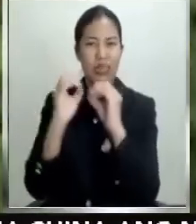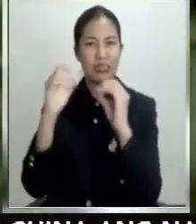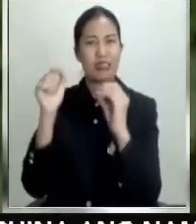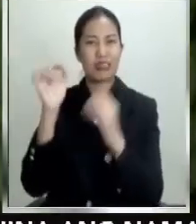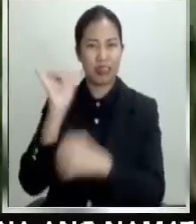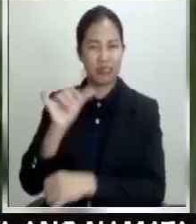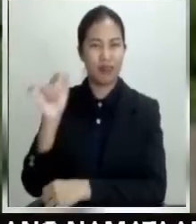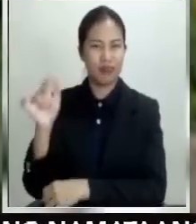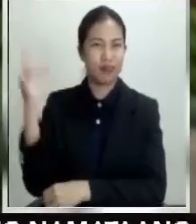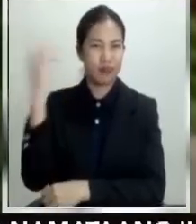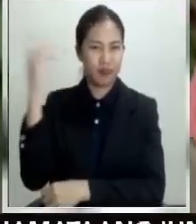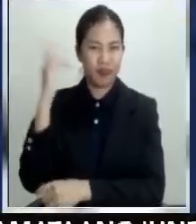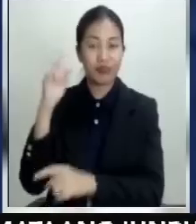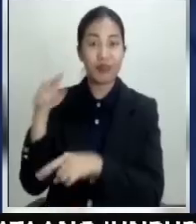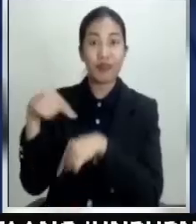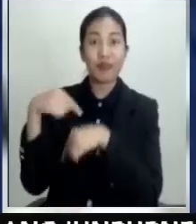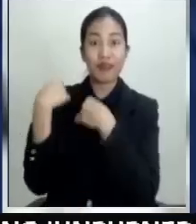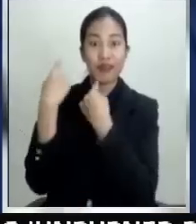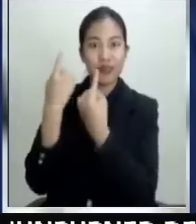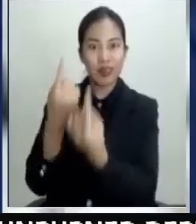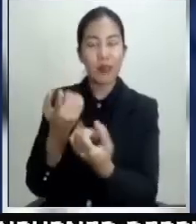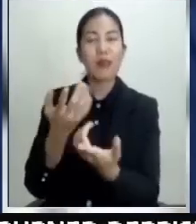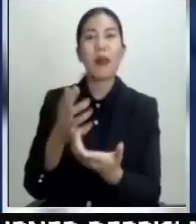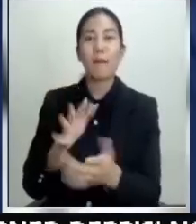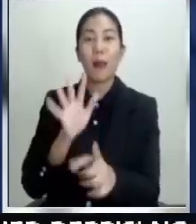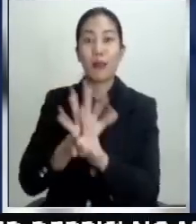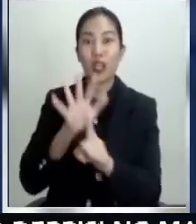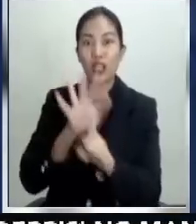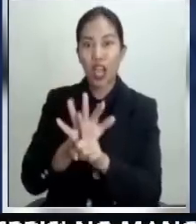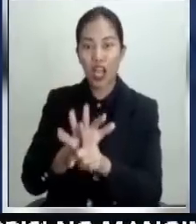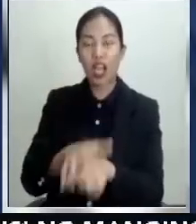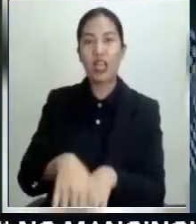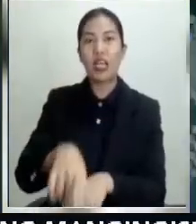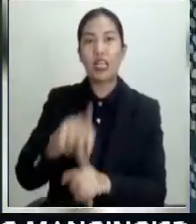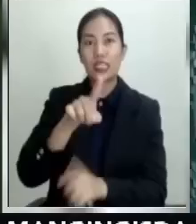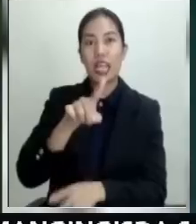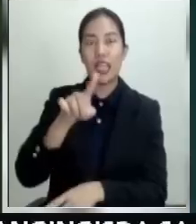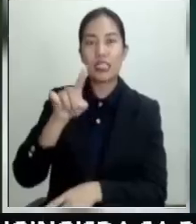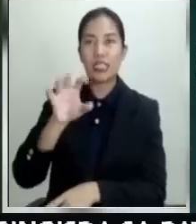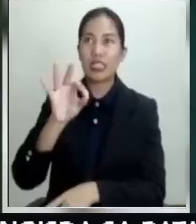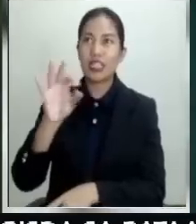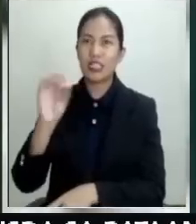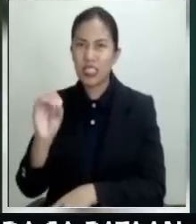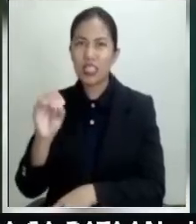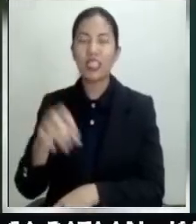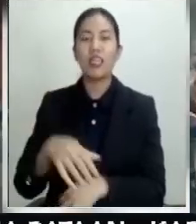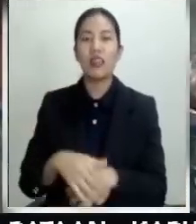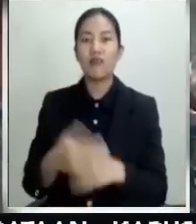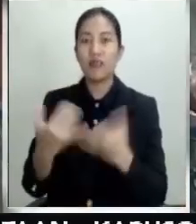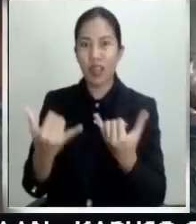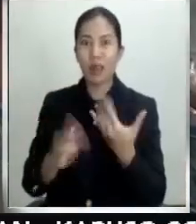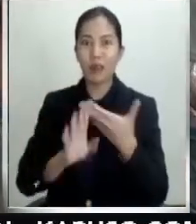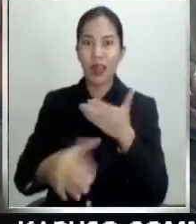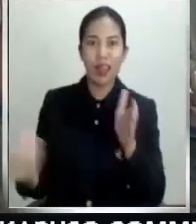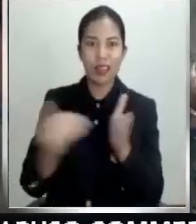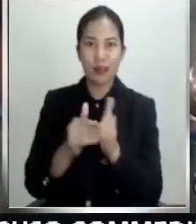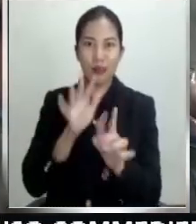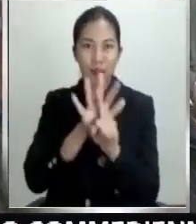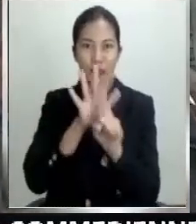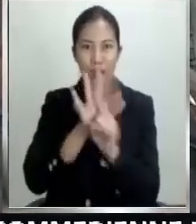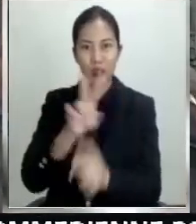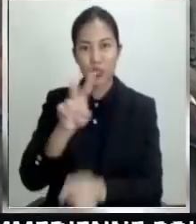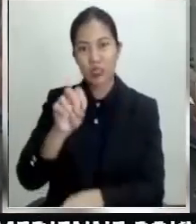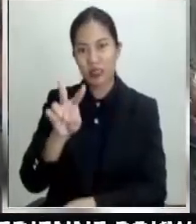dekada 80 hanggang 90 e magre-return of the comeback ngayong 2023. Dito nga sa Bagong